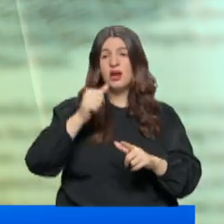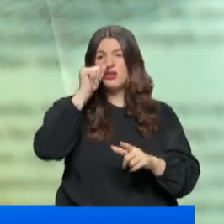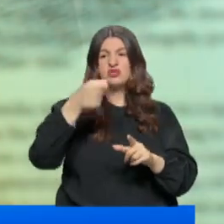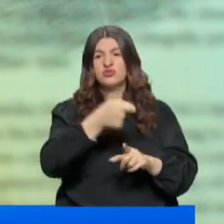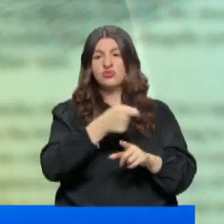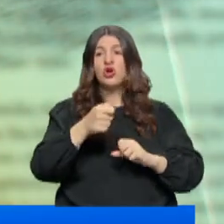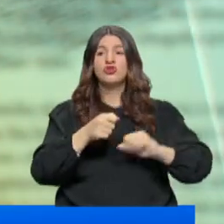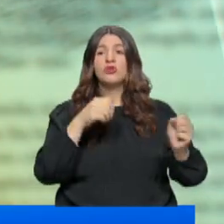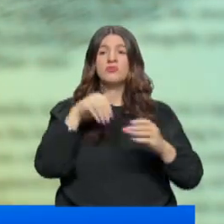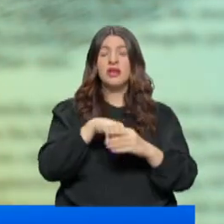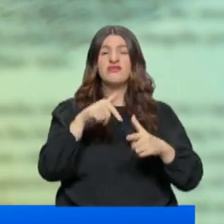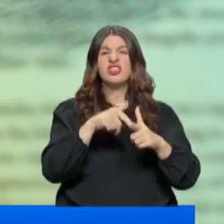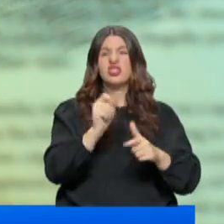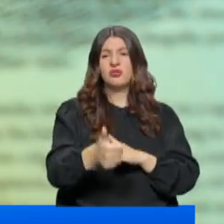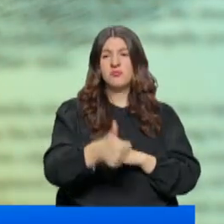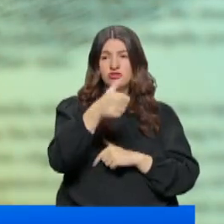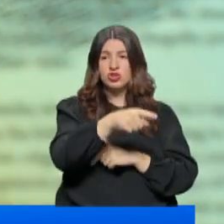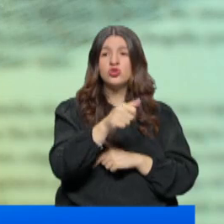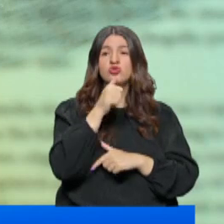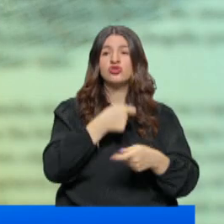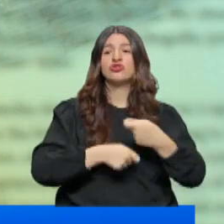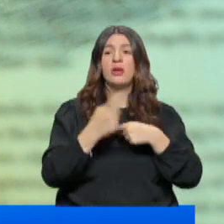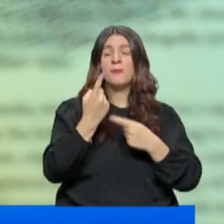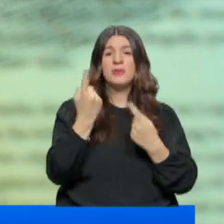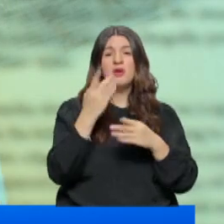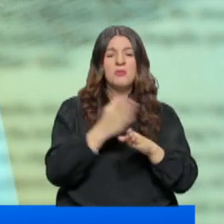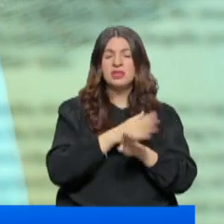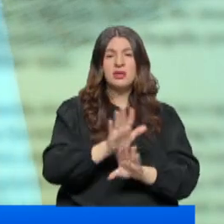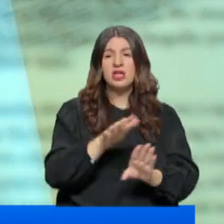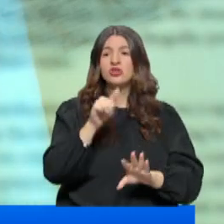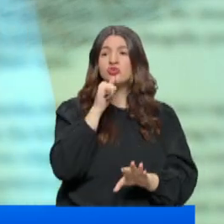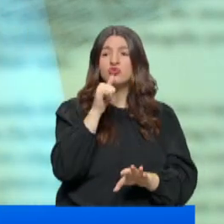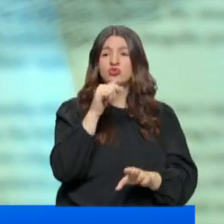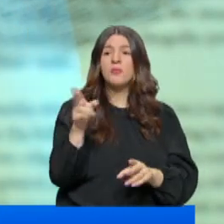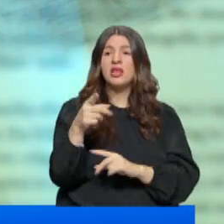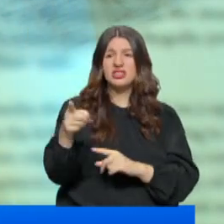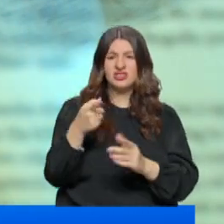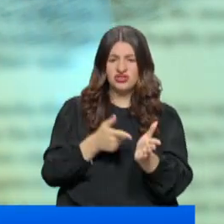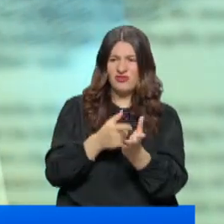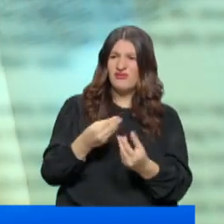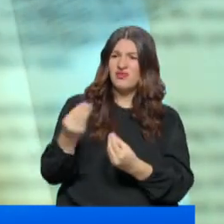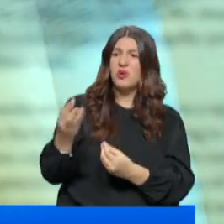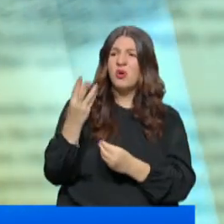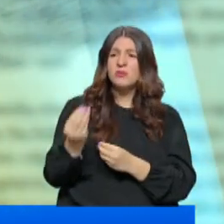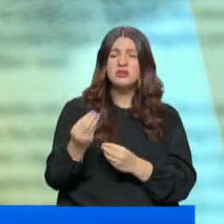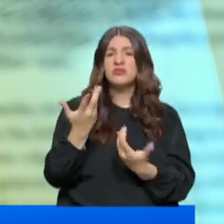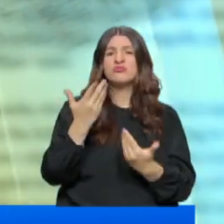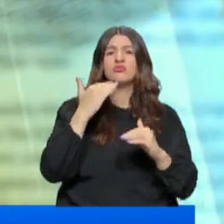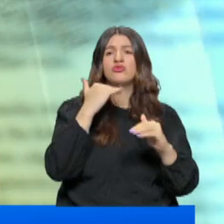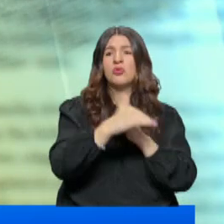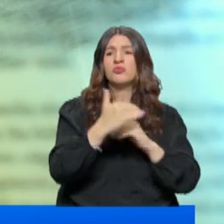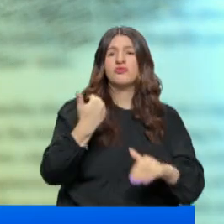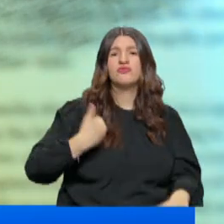Parti Fatsa ilçe başkanı Resul Şahin, su ticari bir meta değildir, suyun alabalık çiftliğine verilmesinde kamu yararı yoktur